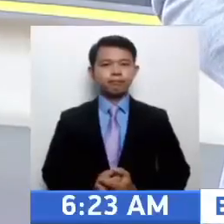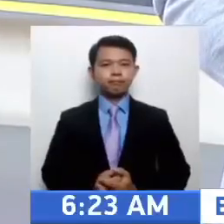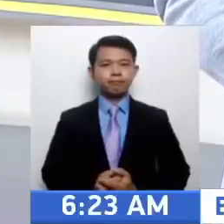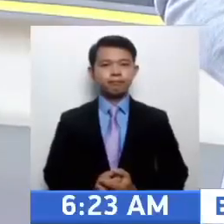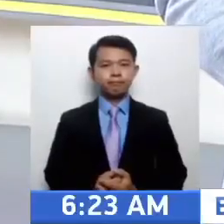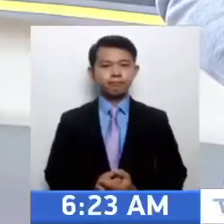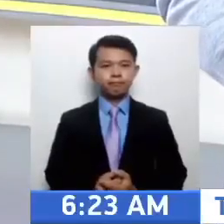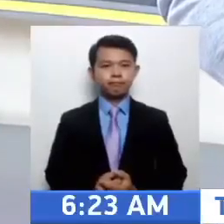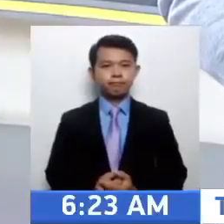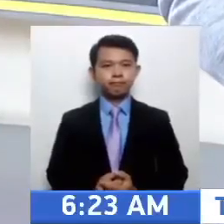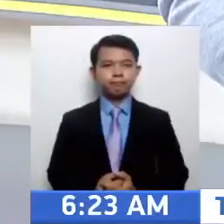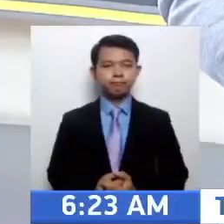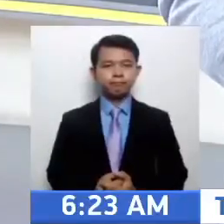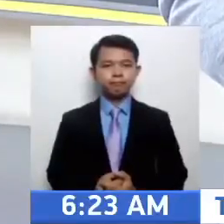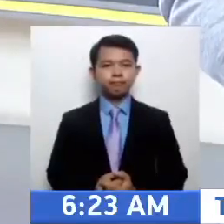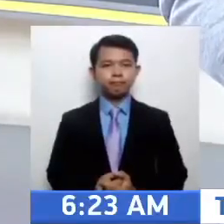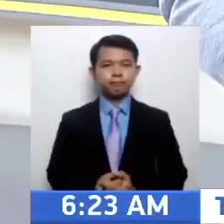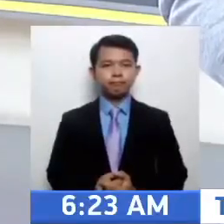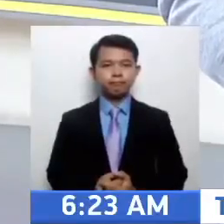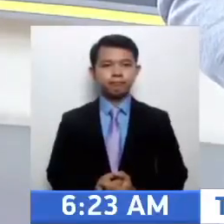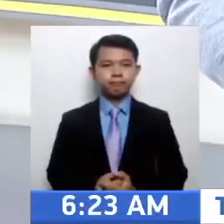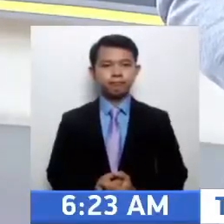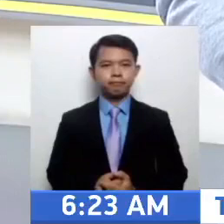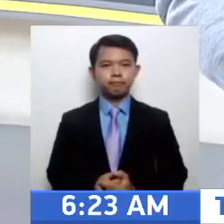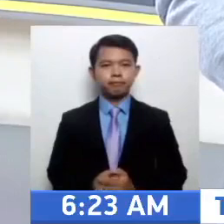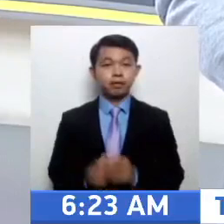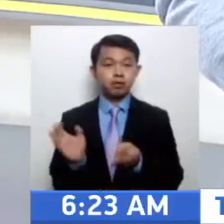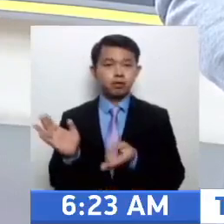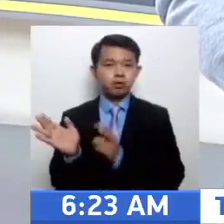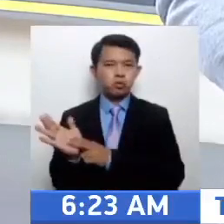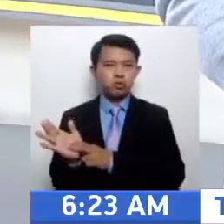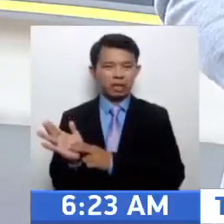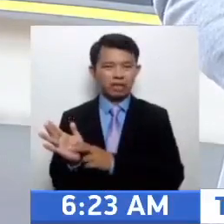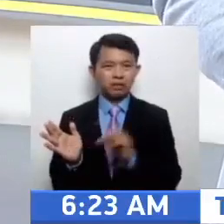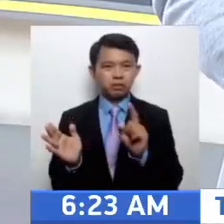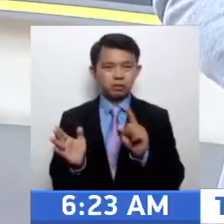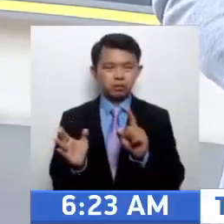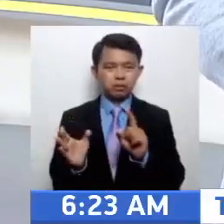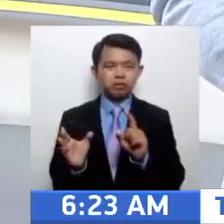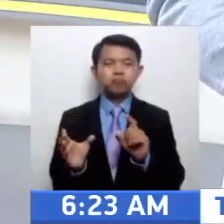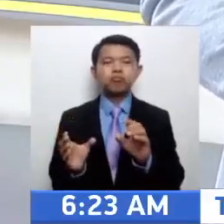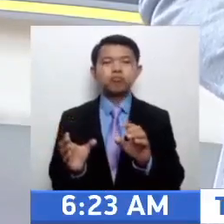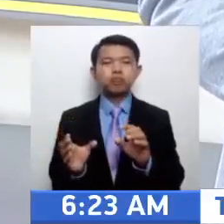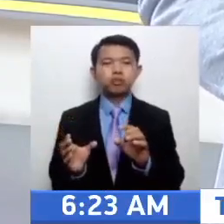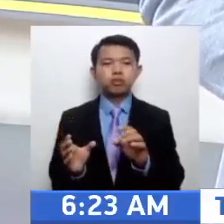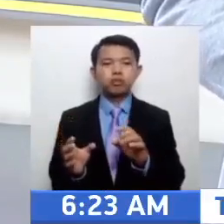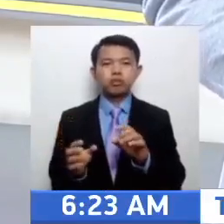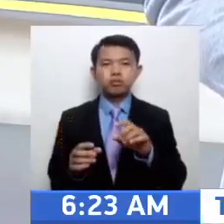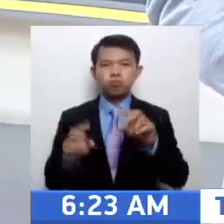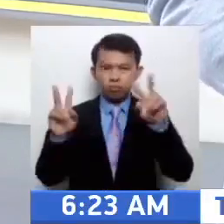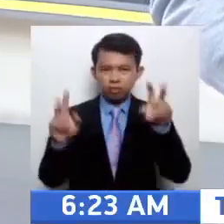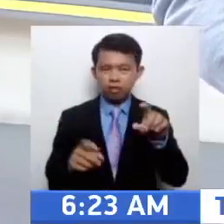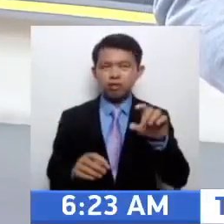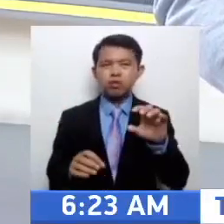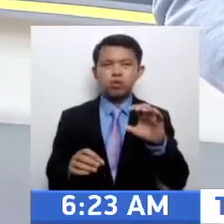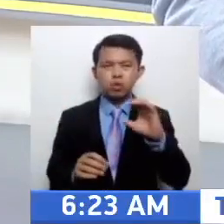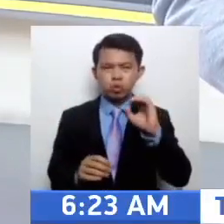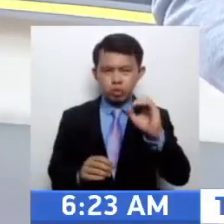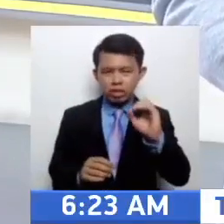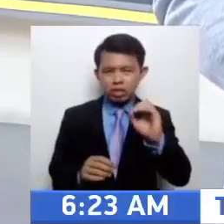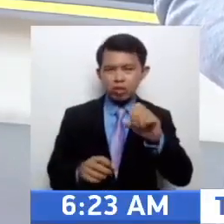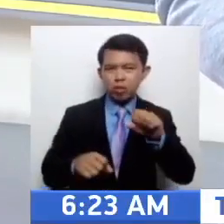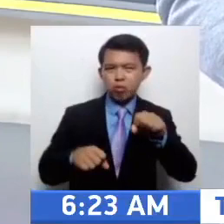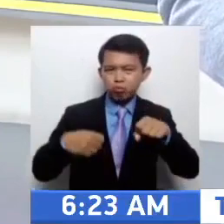Pinirmahan ng Integrated Microelectronics Incorporated at ng American company na Zero Motorcycles ang kasunduan na magdadala ng